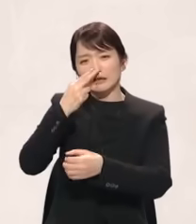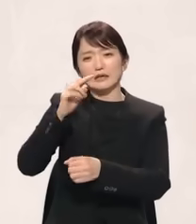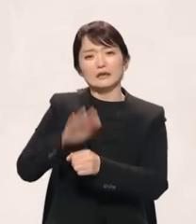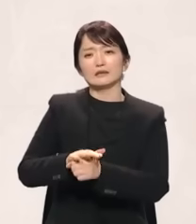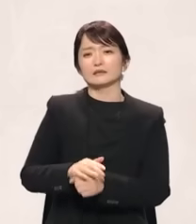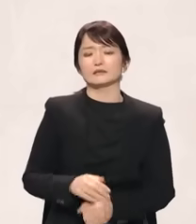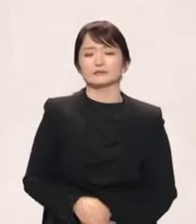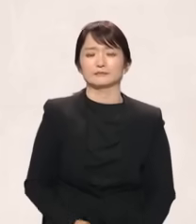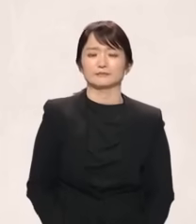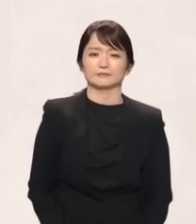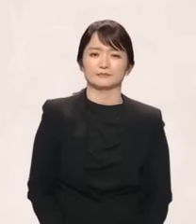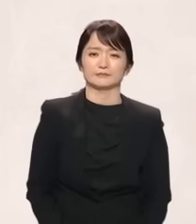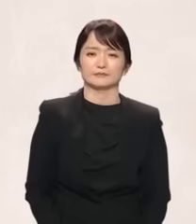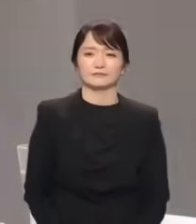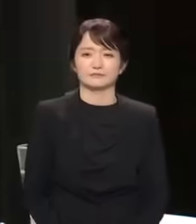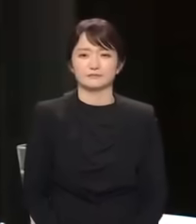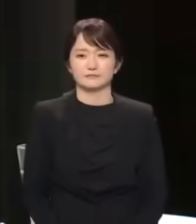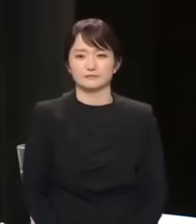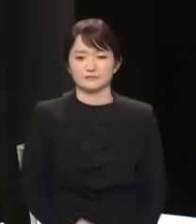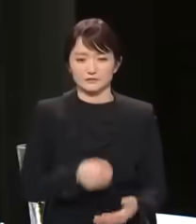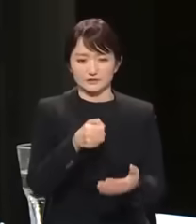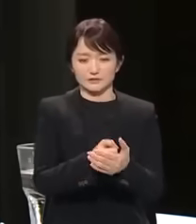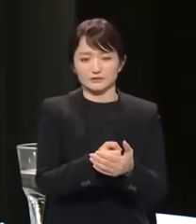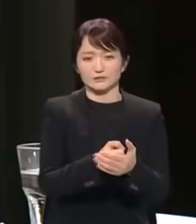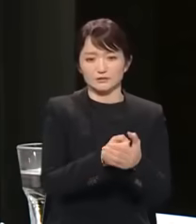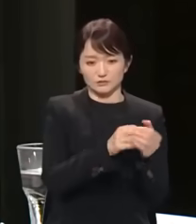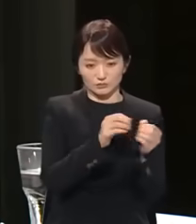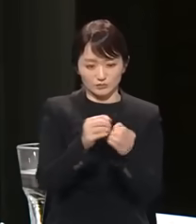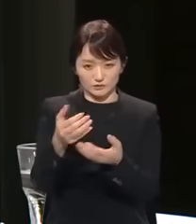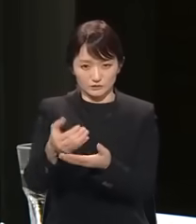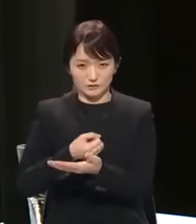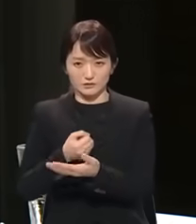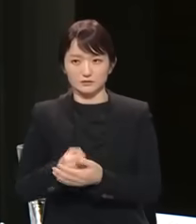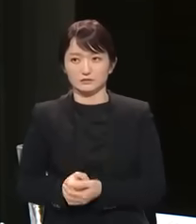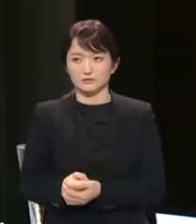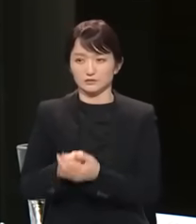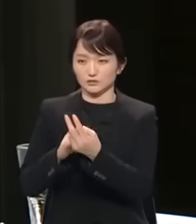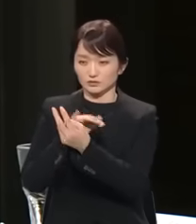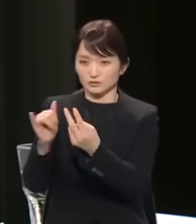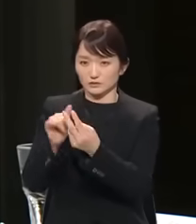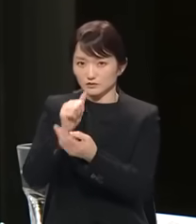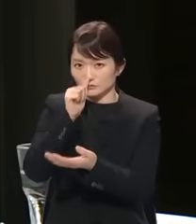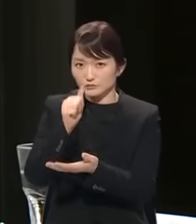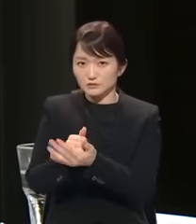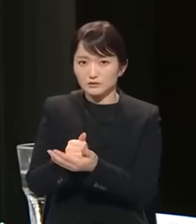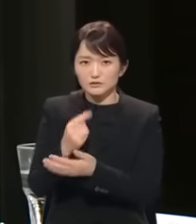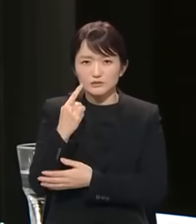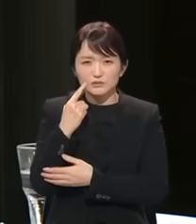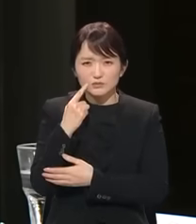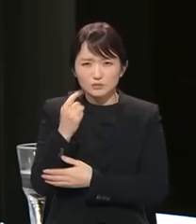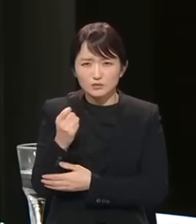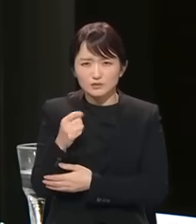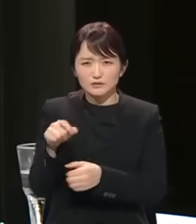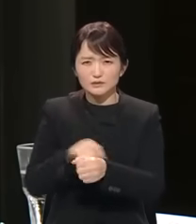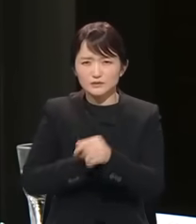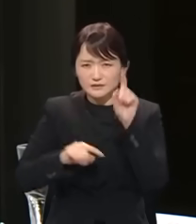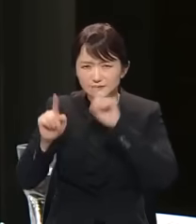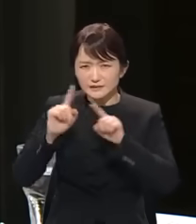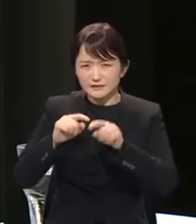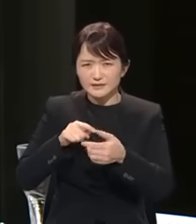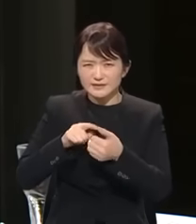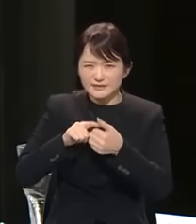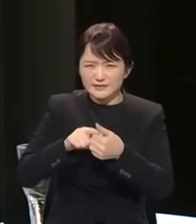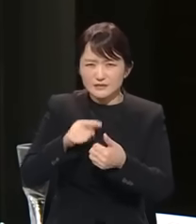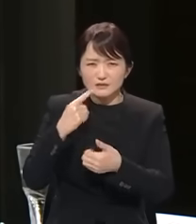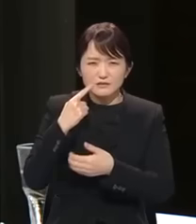없었겠습니까음 저희가이 사건 판결문을 구했는데 저 인간들 혐의가 공동 공갈 특수 상해 강요 협박 등등 15